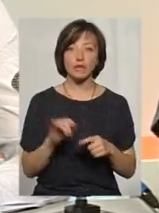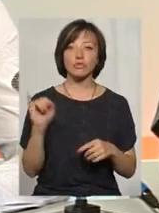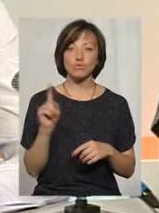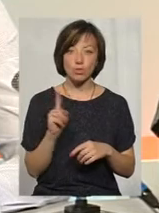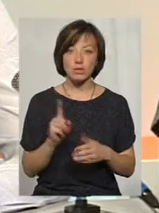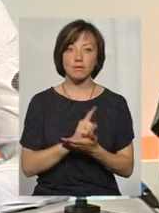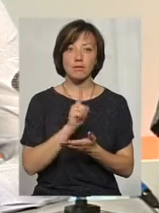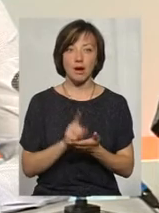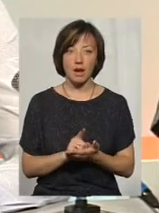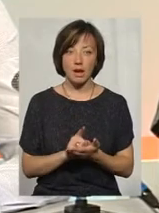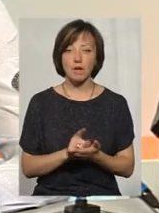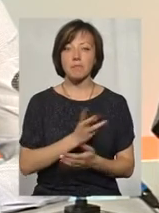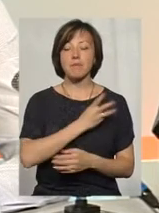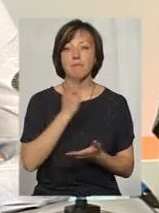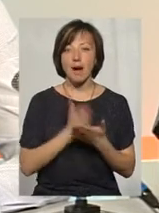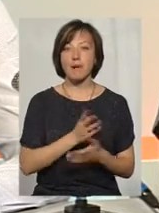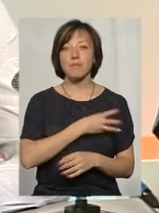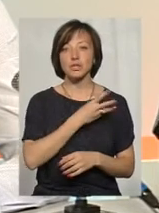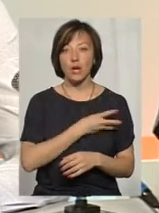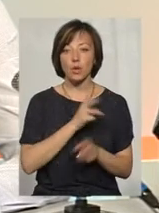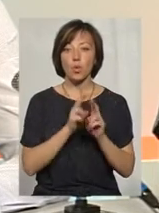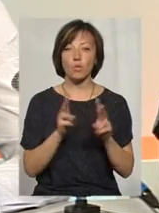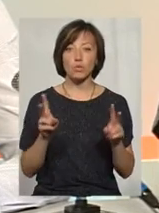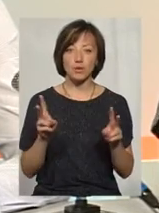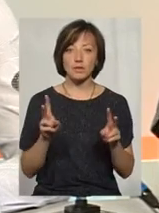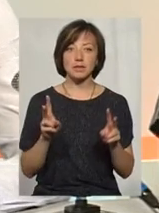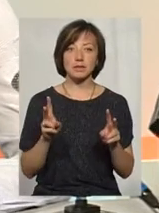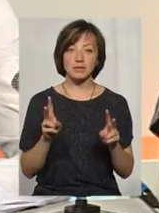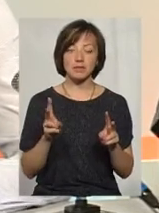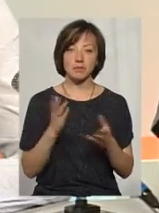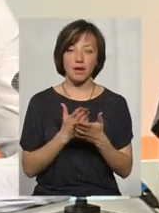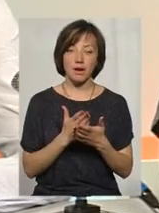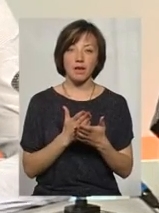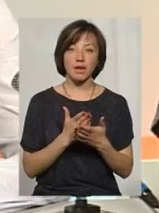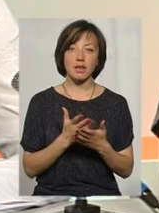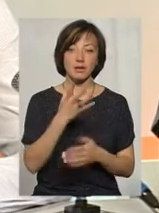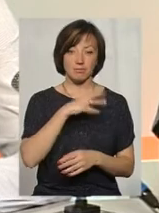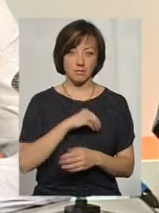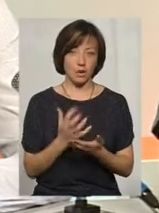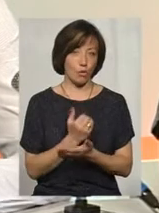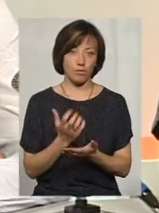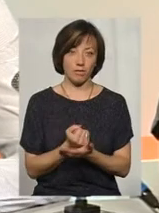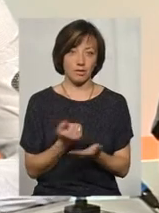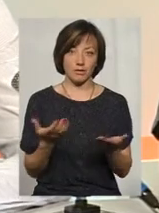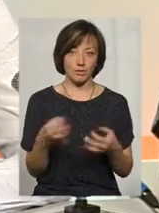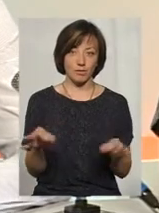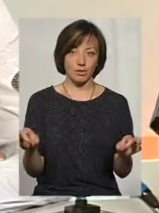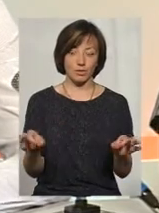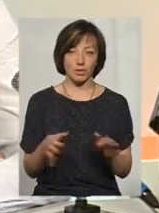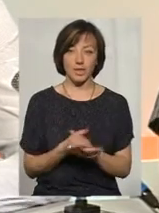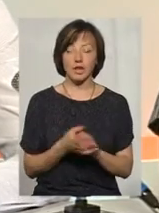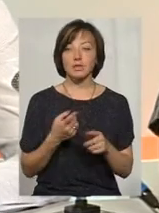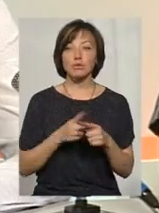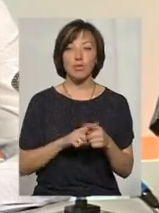щось має бажання і комусь викручує руки, і з цього має ще заробити якусь копійку. Цього,